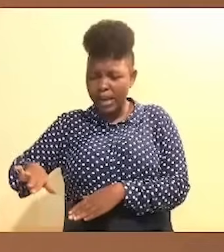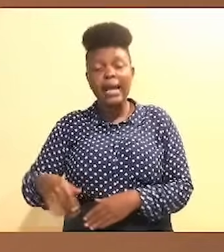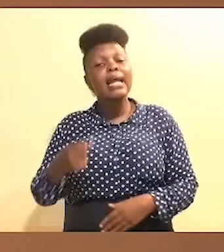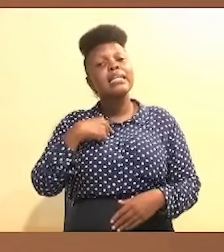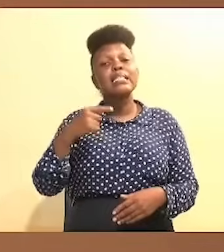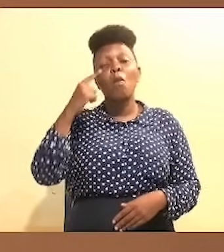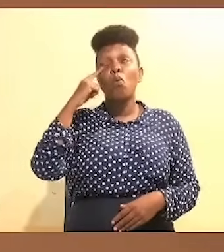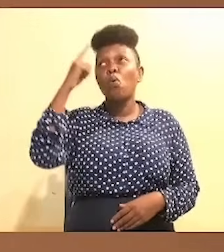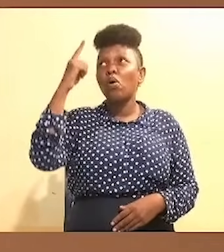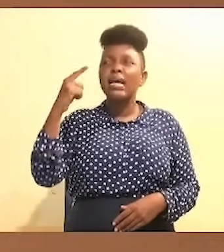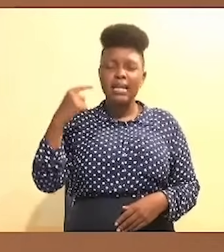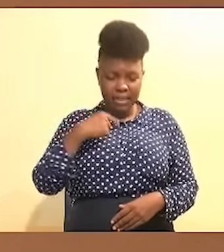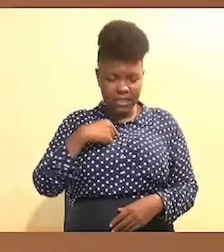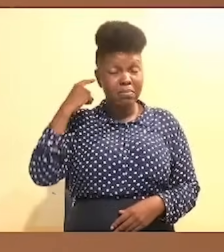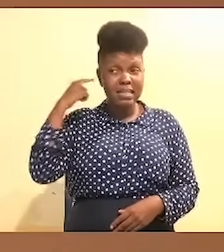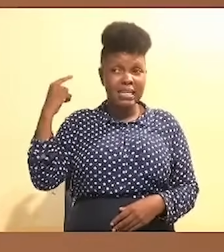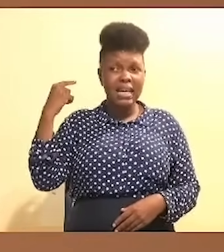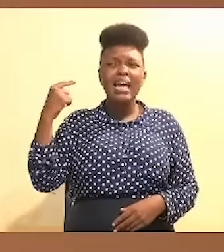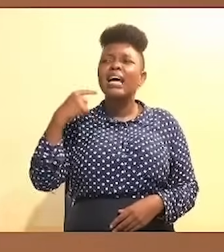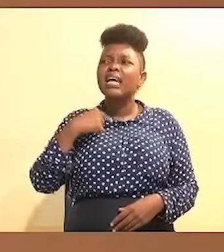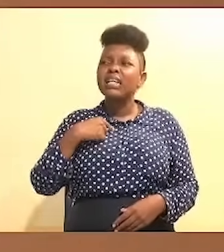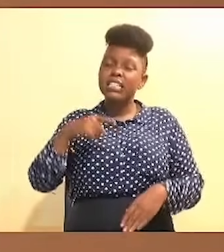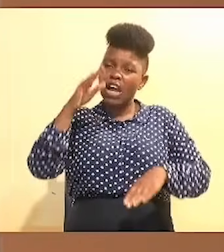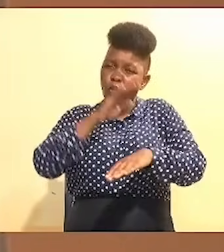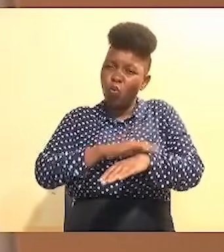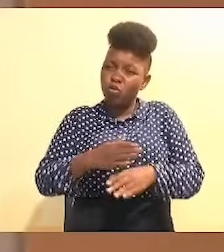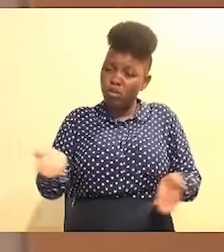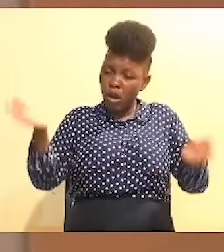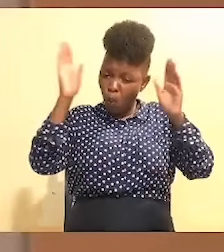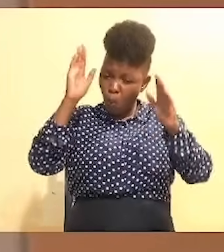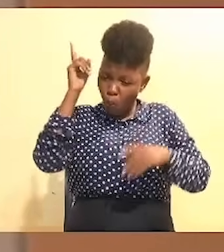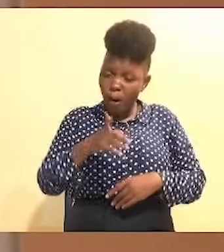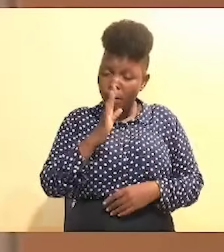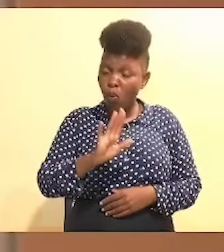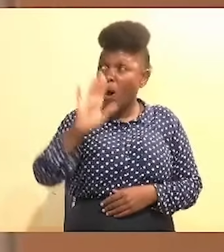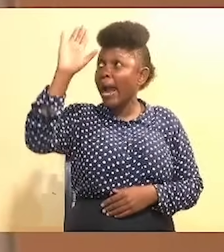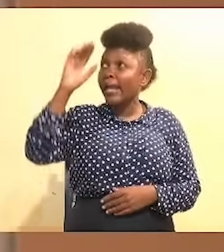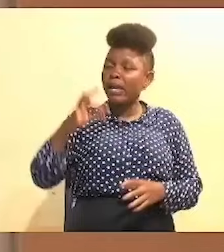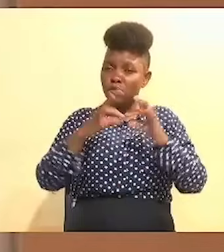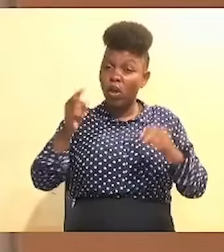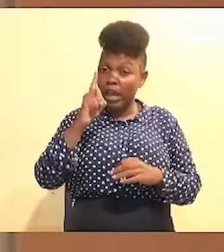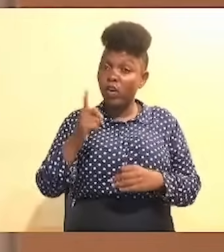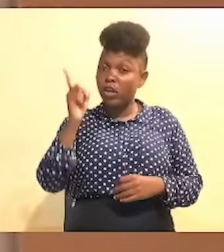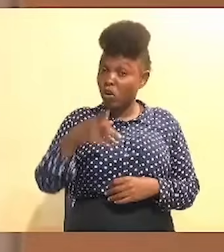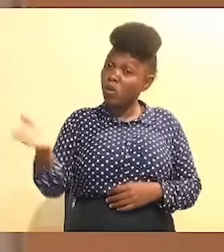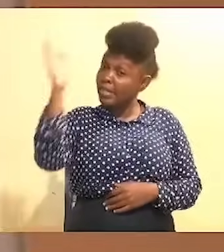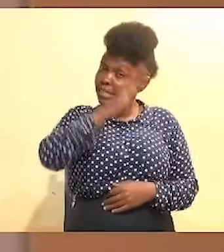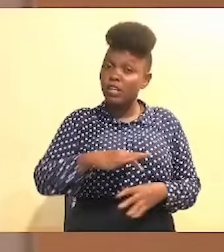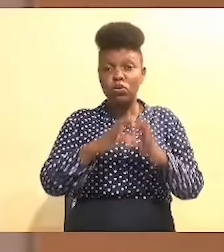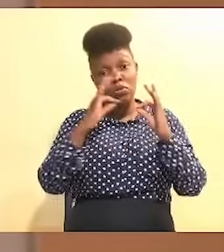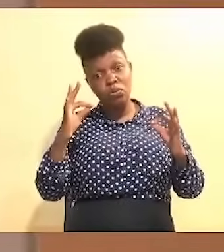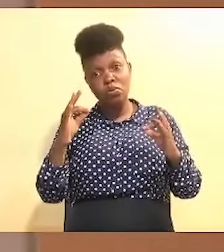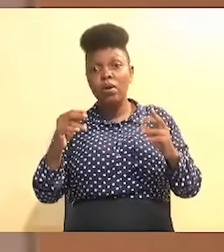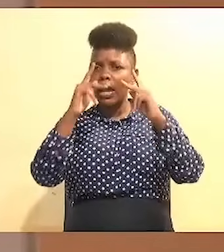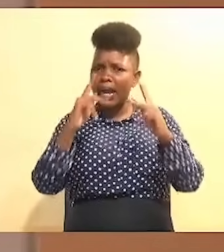Nitamuona, nitamsikia, nitaguswa na uwepo wake mtukufu. Hiyo itakuwa siku tukufu